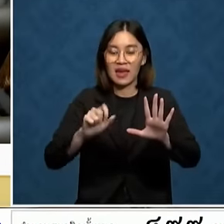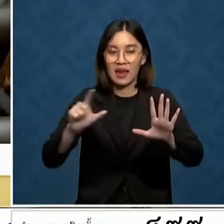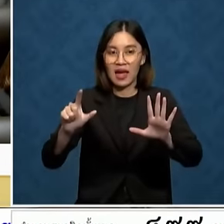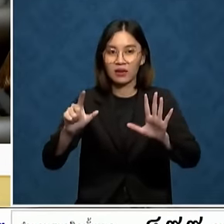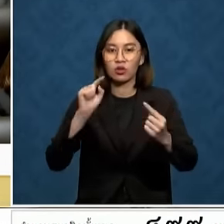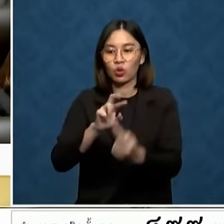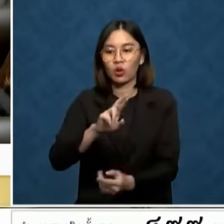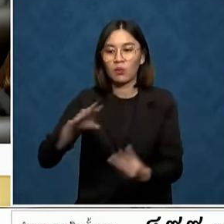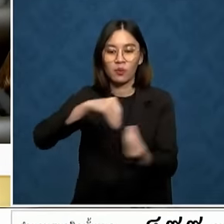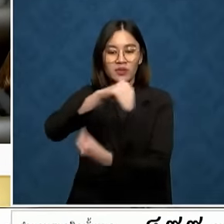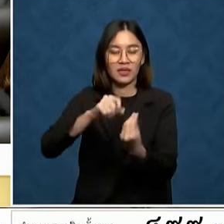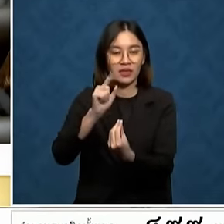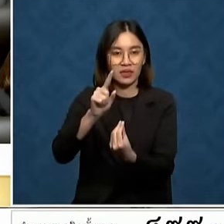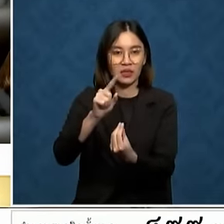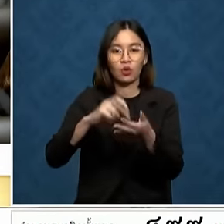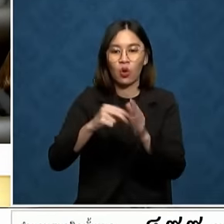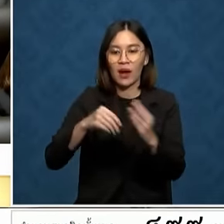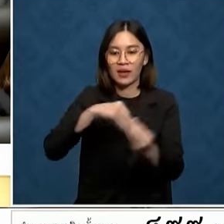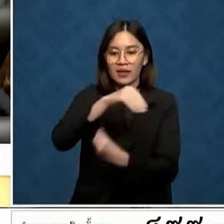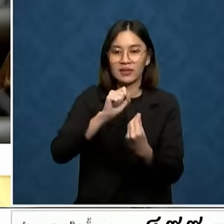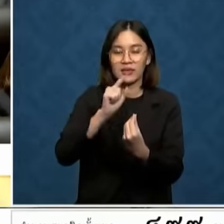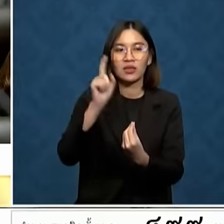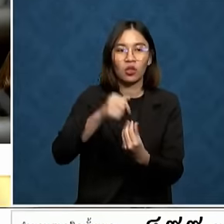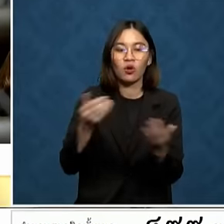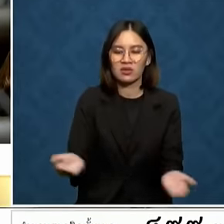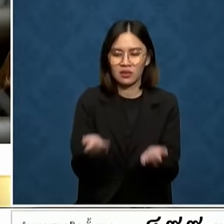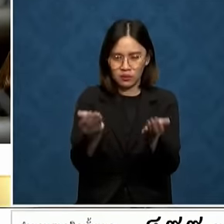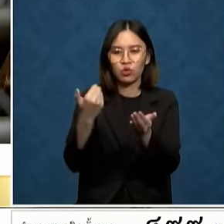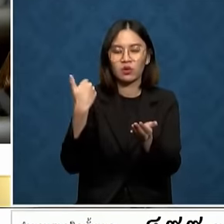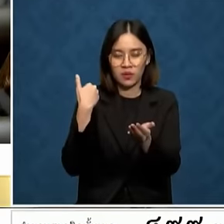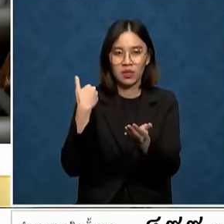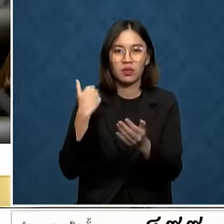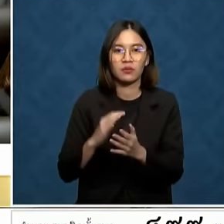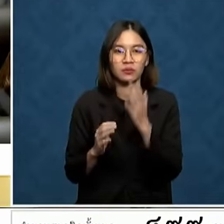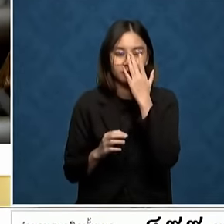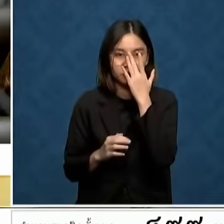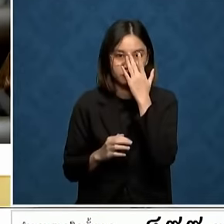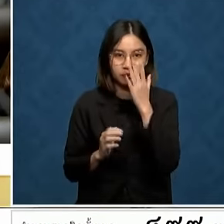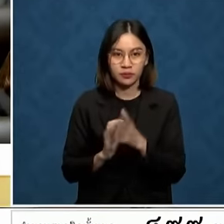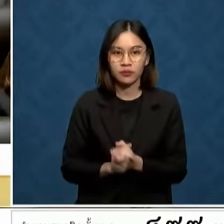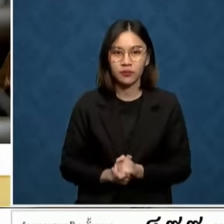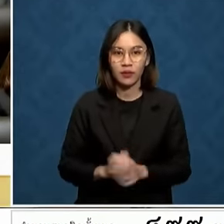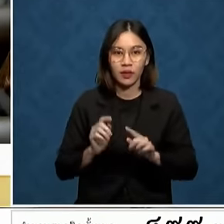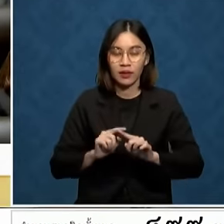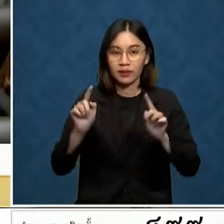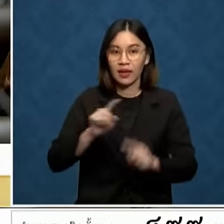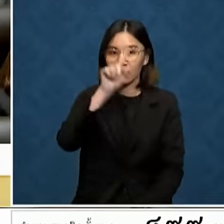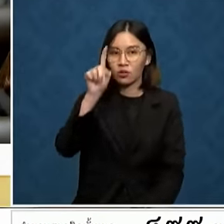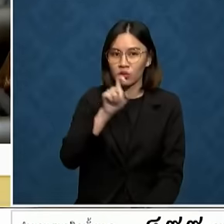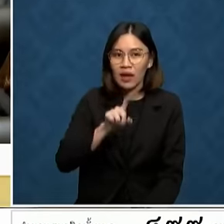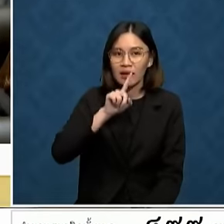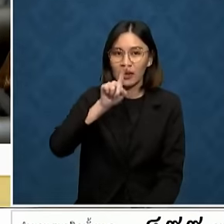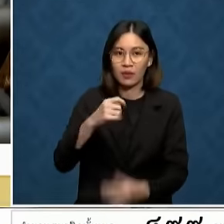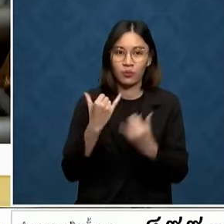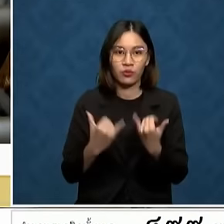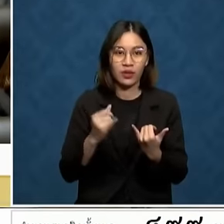เข้าไปในระบบเศรษฐกิจก็ยอมจะทำให้เศรษฐกนั้นต้ถูกระต้นขมาในวดบหนึ่อยู่แล้วแต่คำถามหอโจทที่สำคัใ